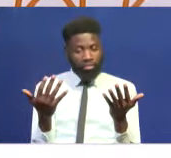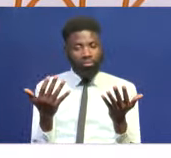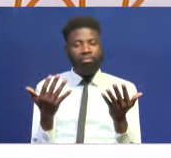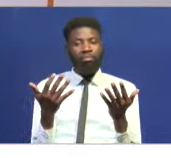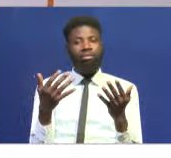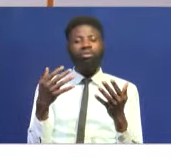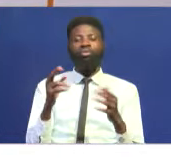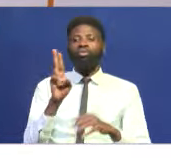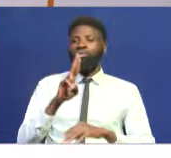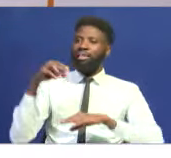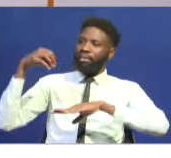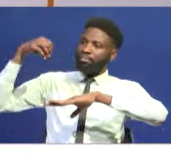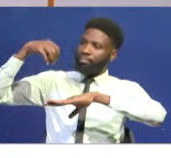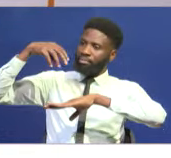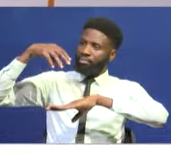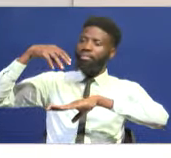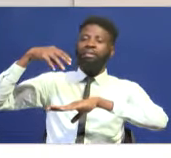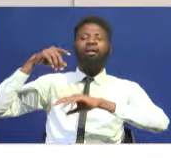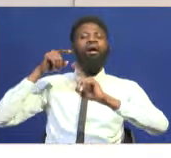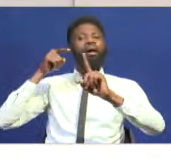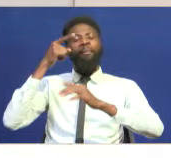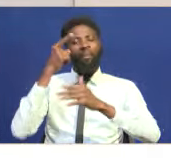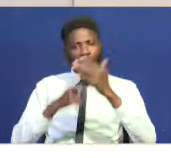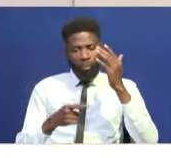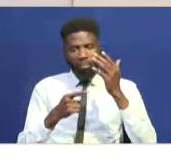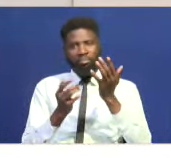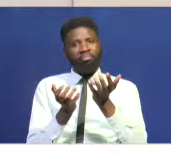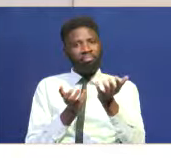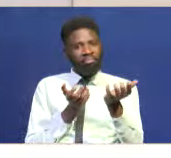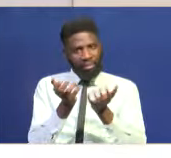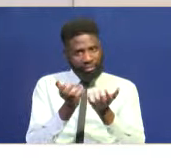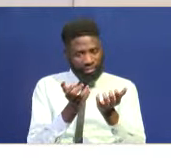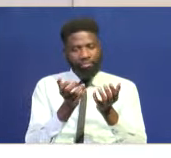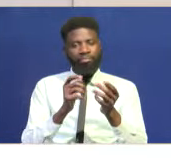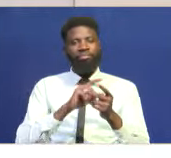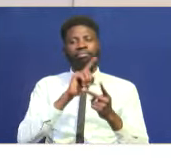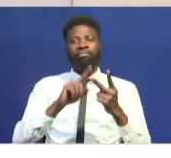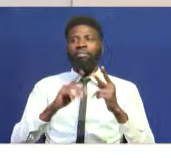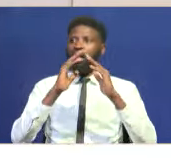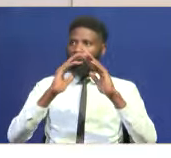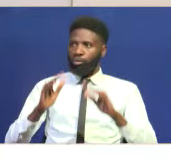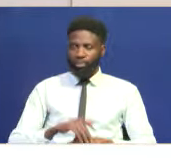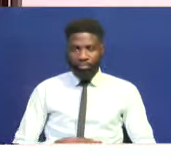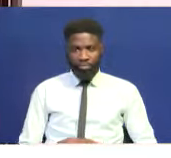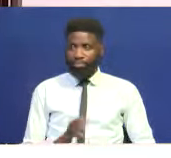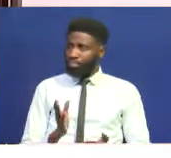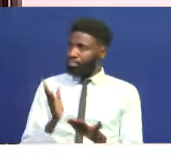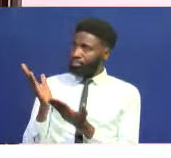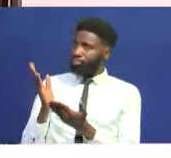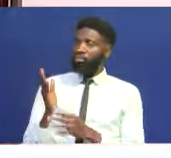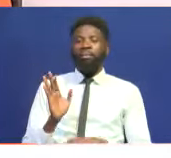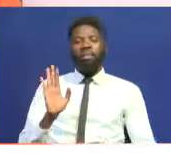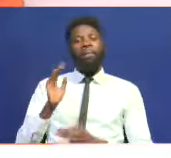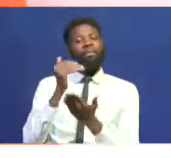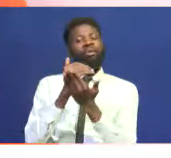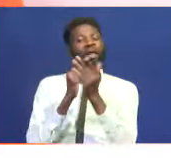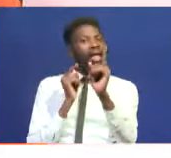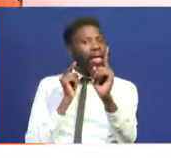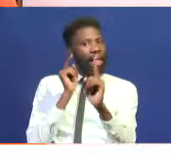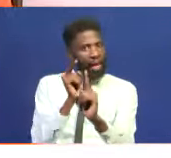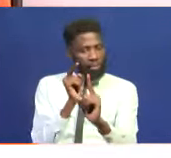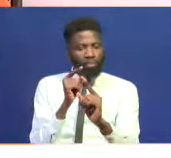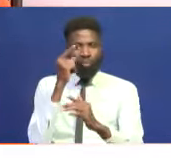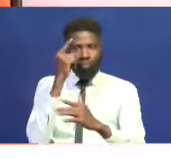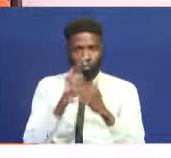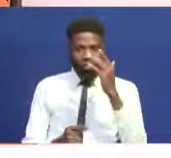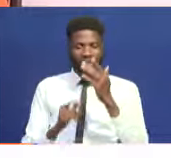makazi. Mpango huo ni sehemu ya juhudi za kampuni hiyo za kupiga jeki matumizi ya kawi safi. As we know, the green energy space